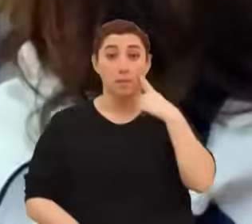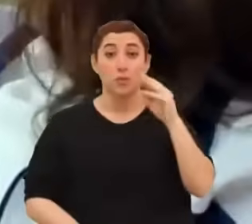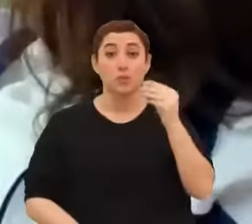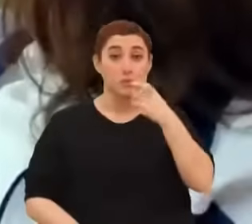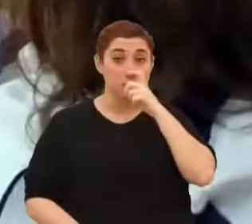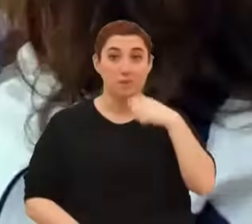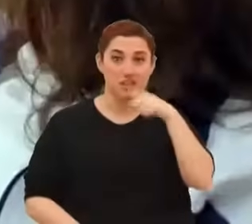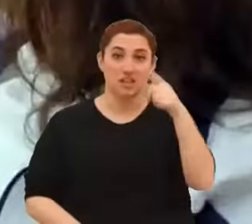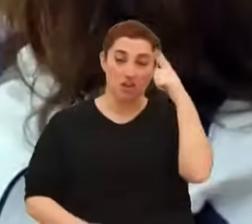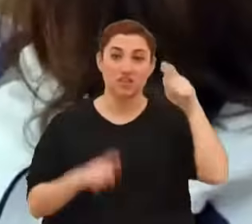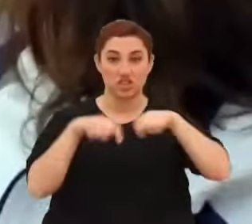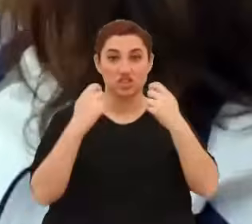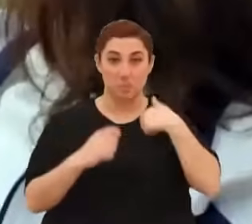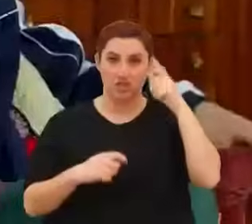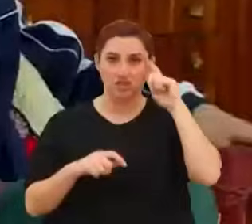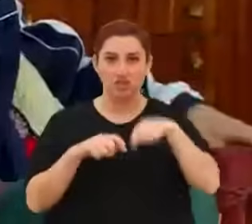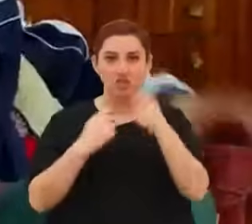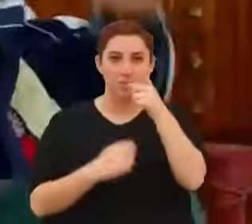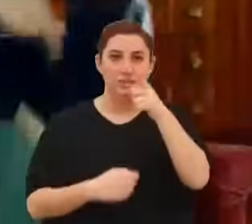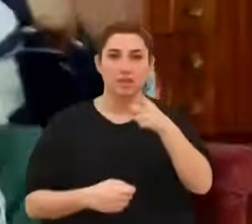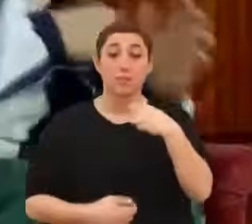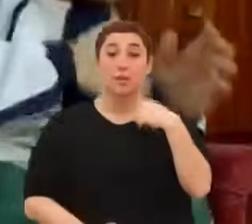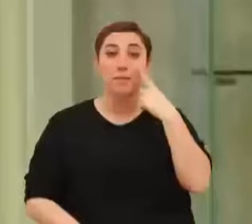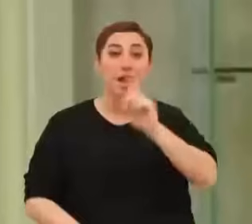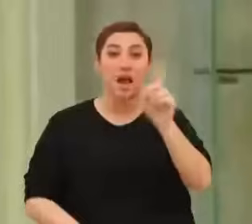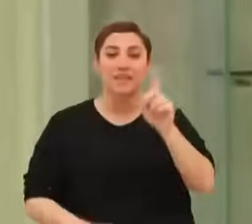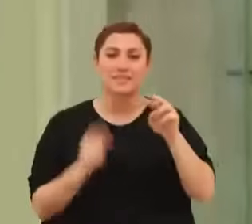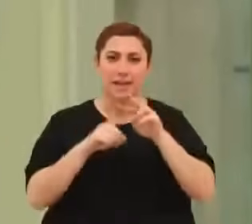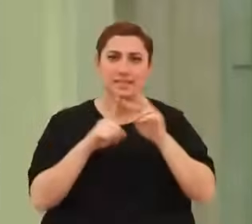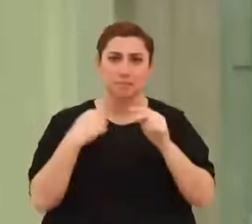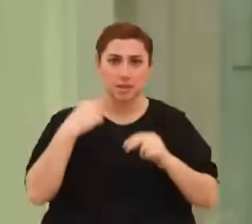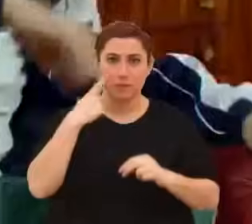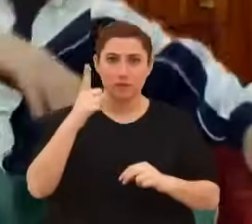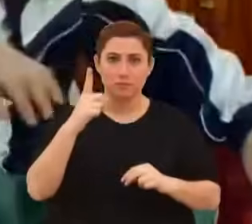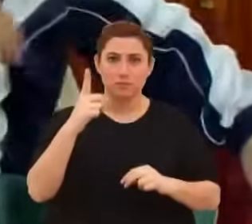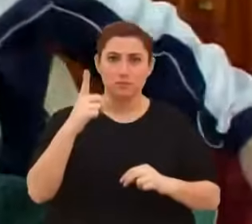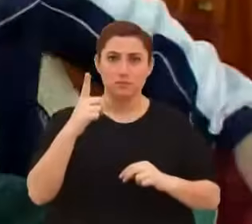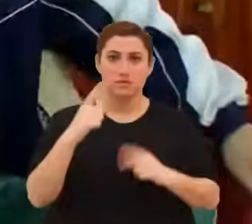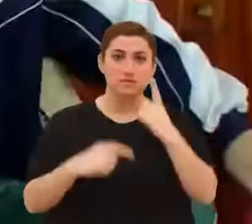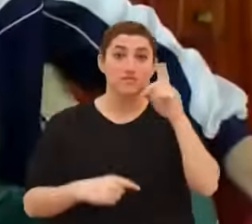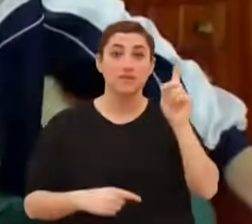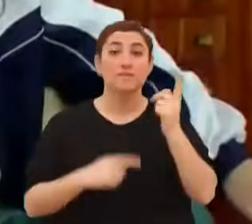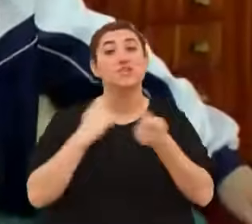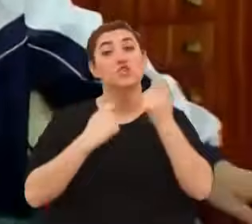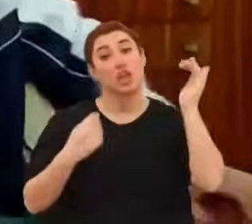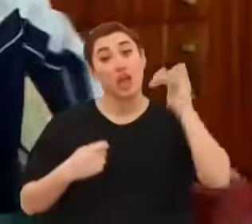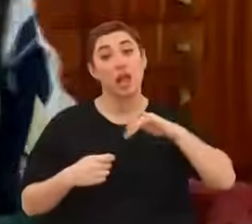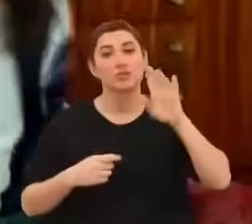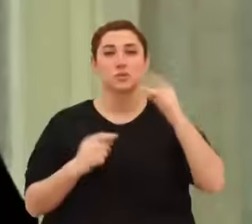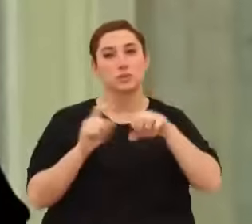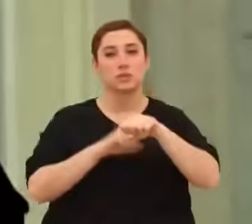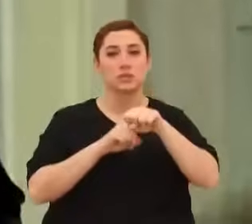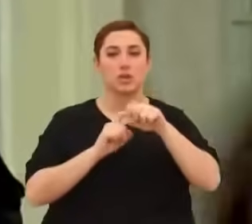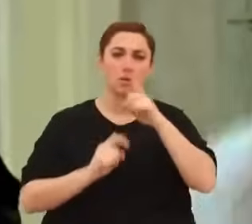prens. Kıracağım sen senin kafanı. Şimdi ben kıracağım yani kafanı senin. Bana bak. Dur. Hayır. Nazlı. Bana bak. Bak. Vallahi ya. İşine gelmeyince nasıl